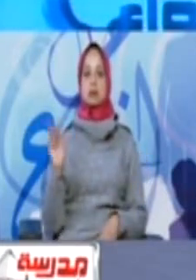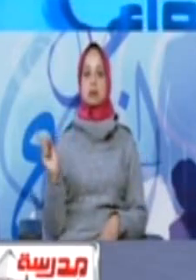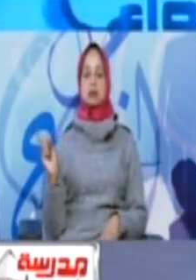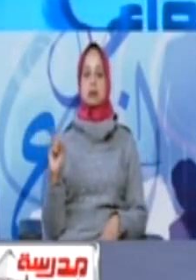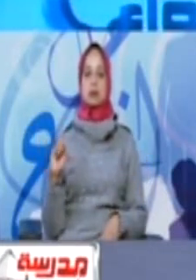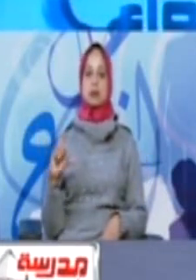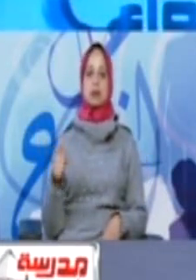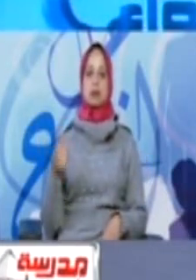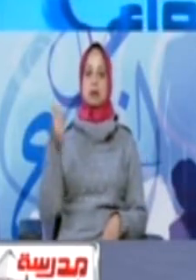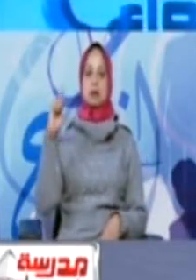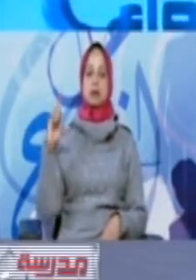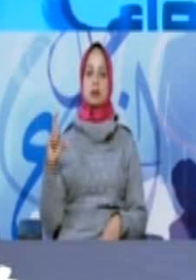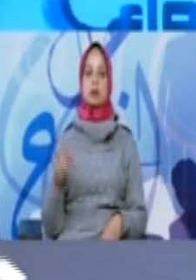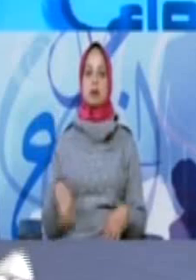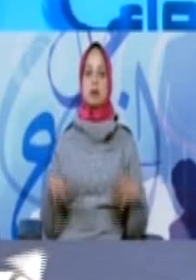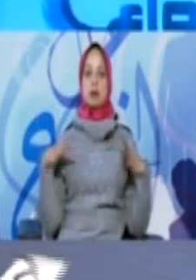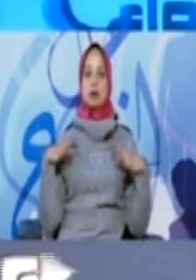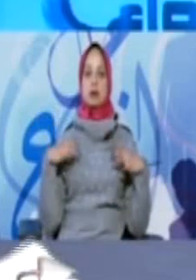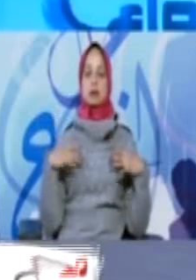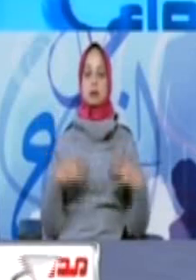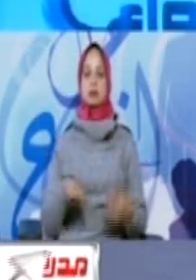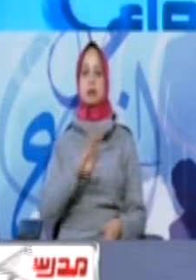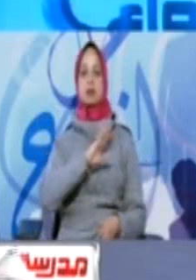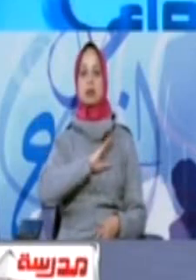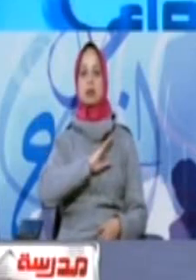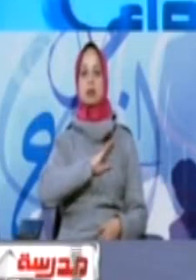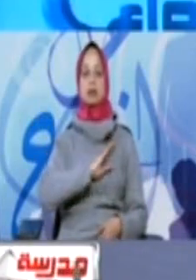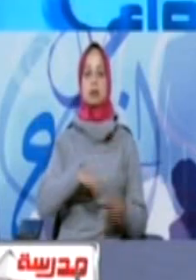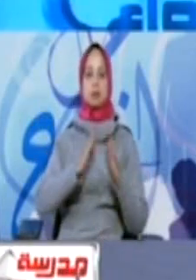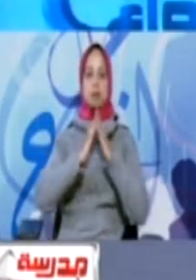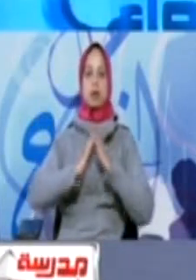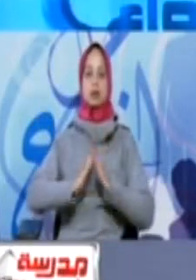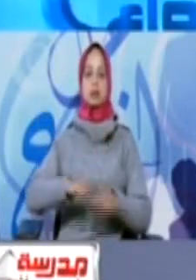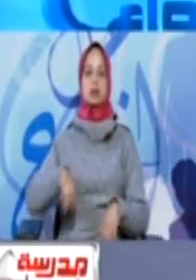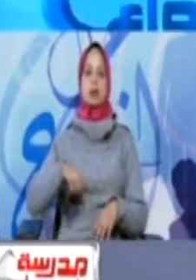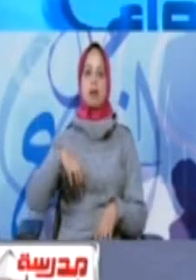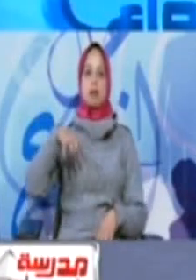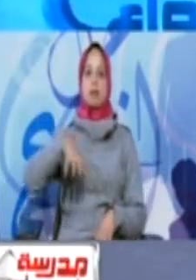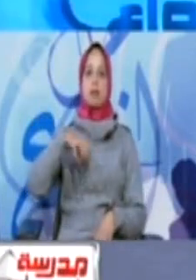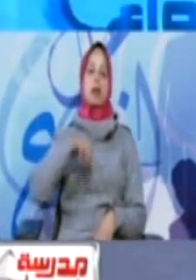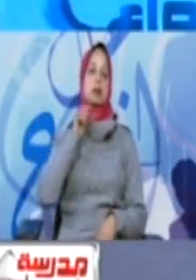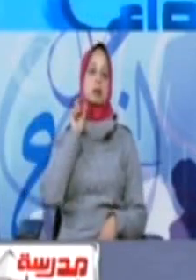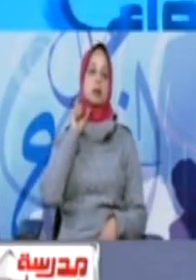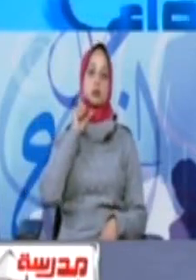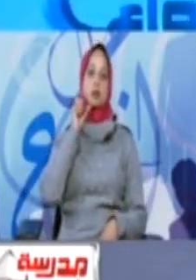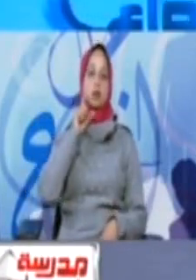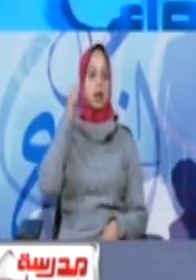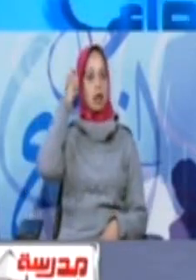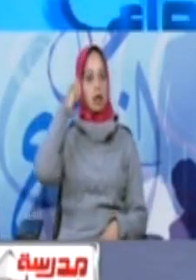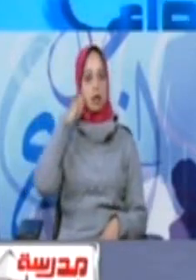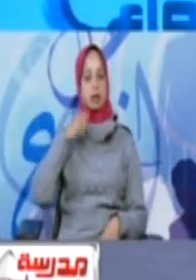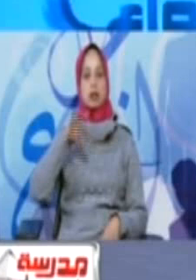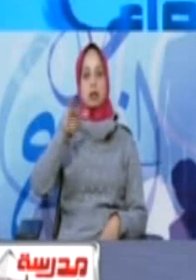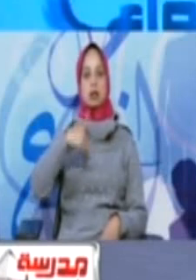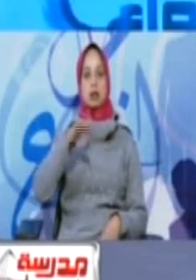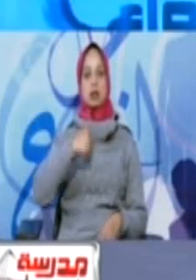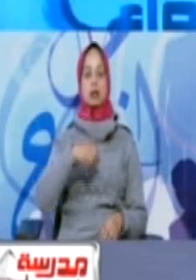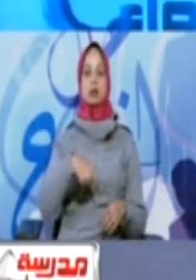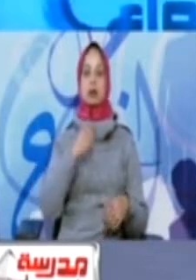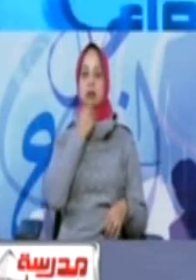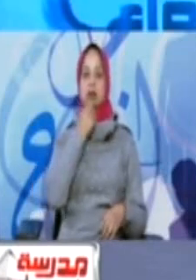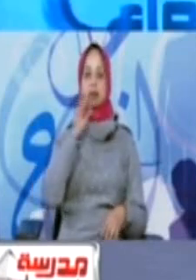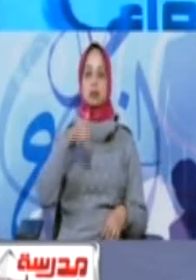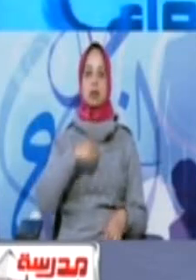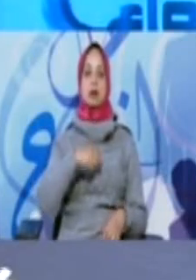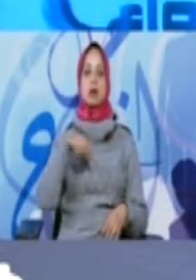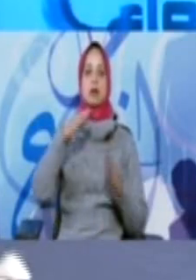الجيش المصري في السودان. خدنا يا اولاد في القانون الاساسي، اول ما دخل الانجليز مصر